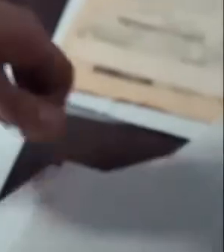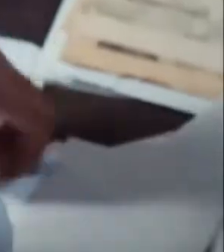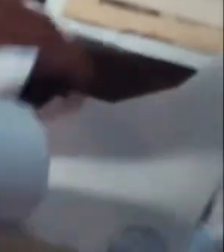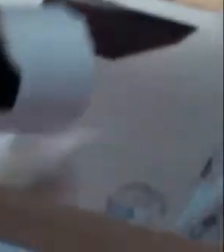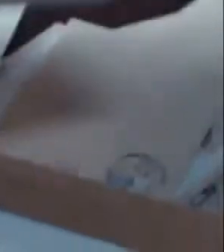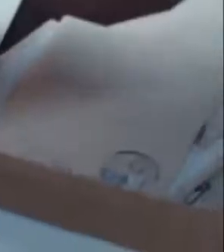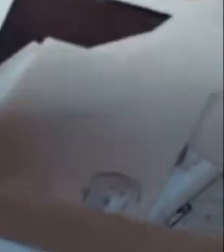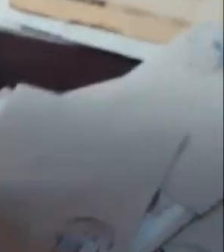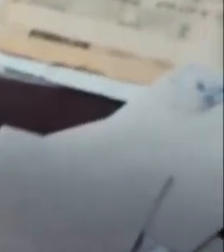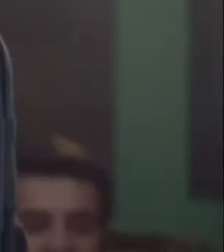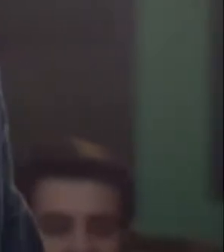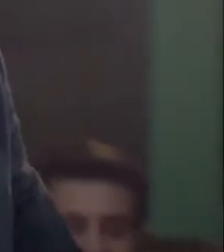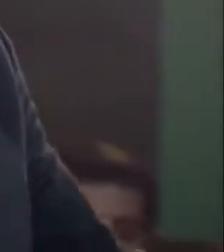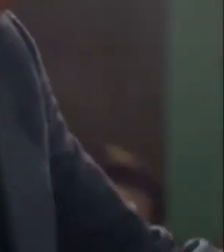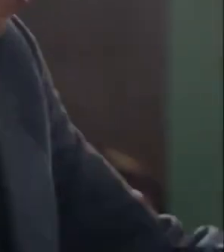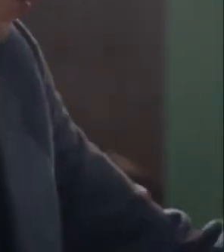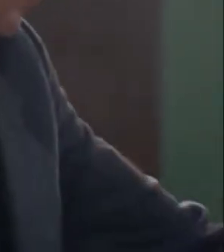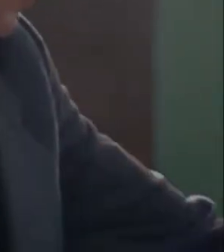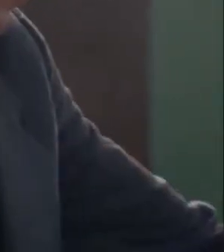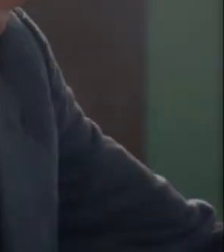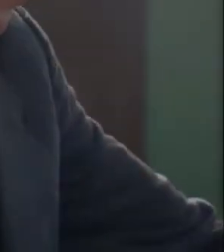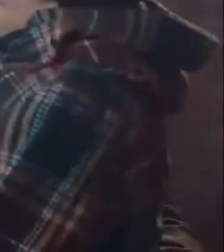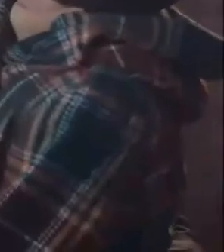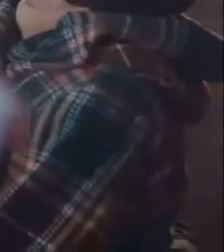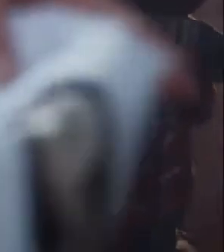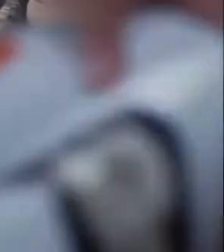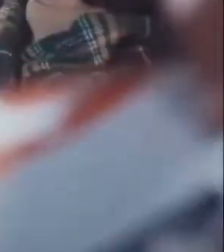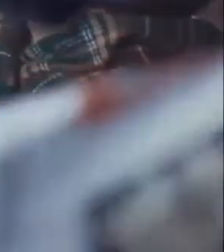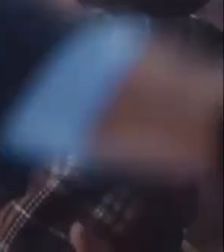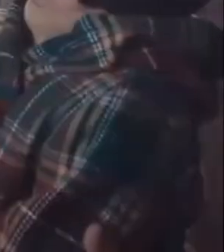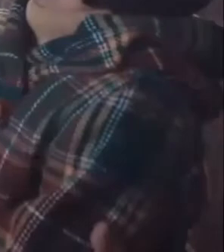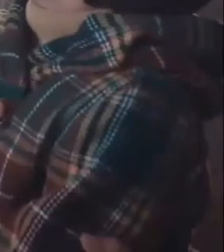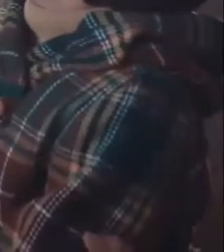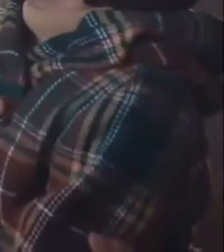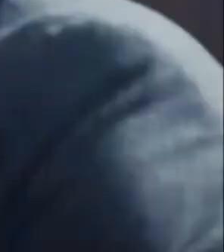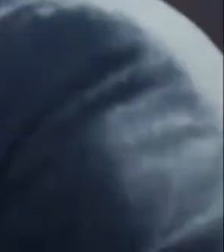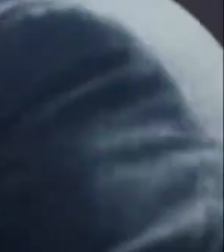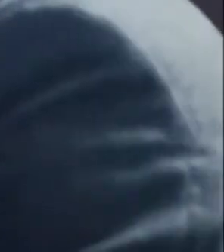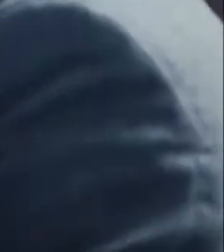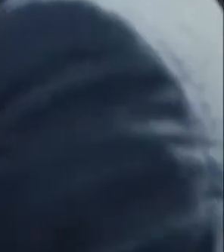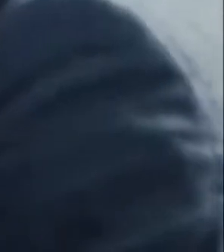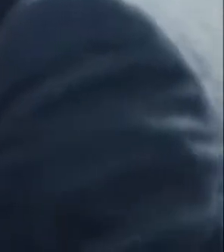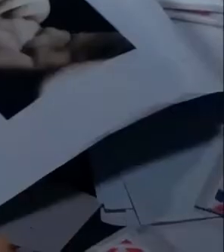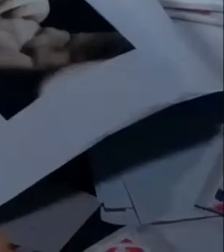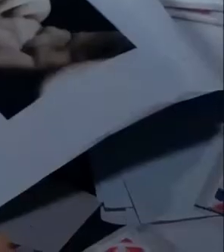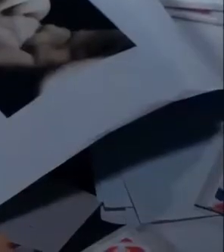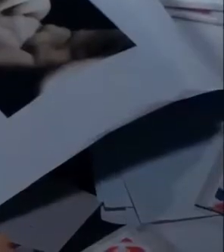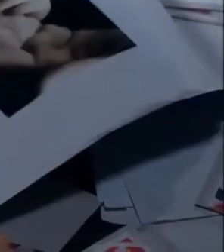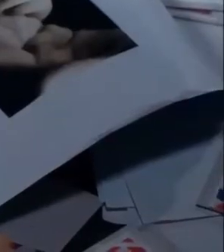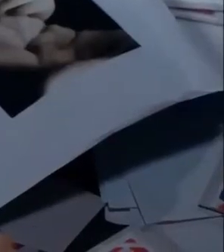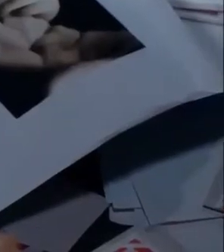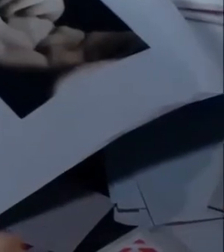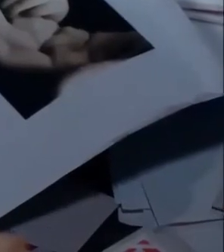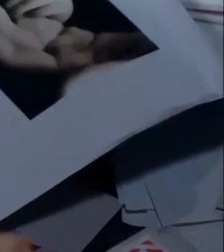Nuri büyük numune afişi masaya açtı, bakıyor. Sait de uzattı başını. Afişte her göçmen kırlangıçtır.